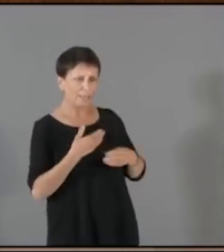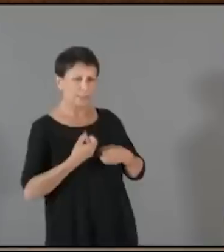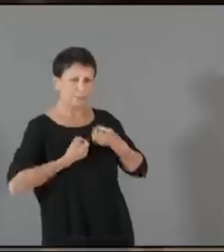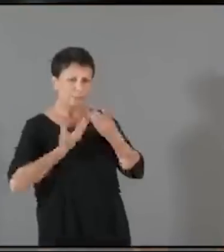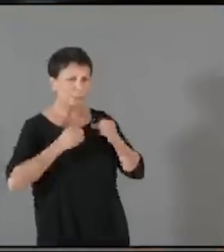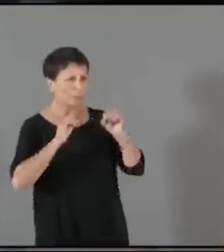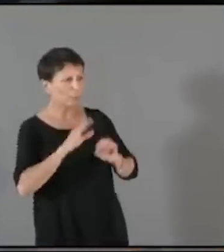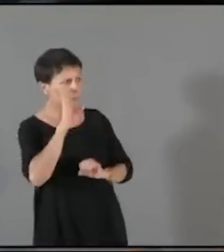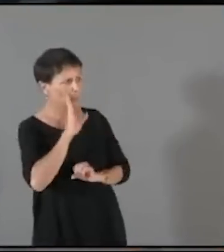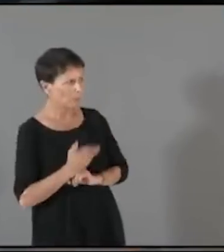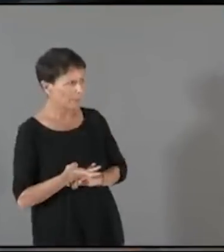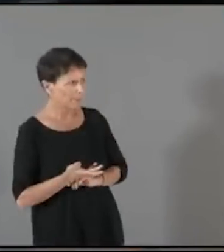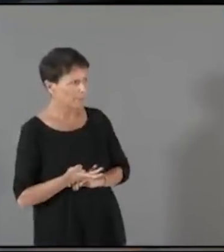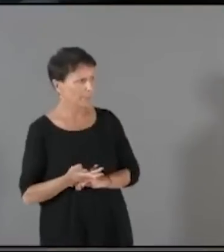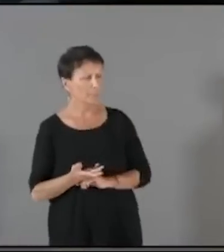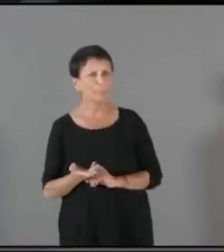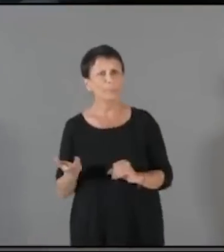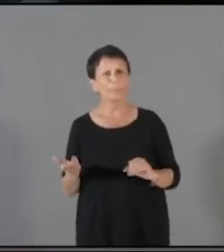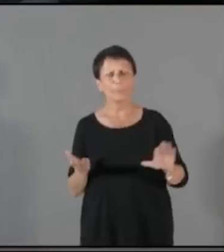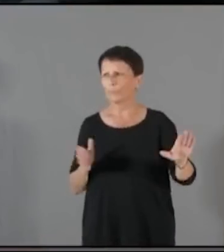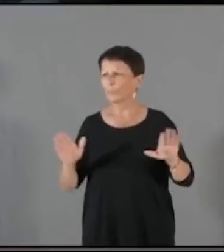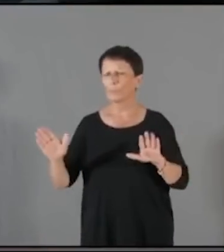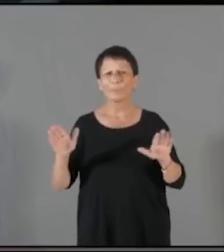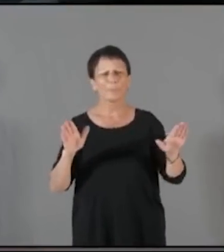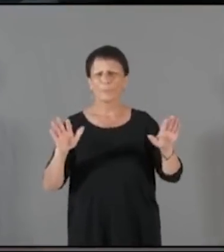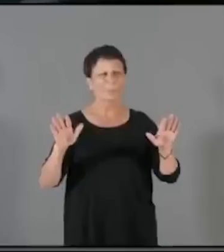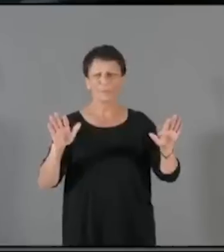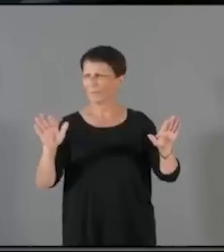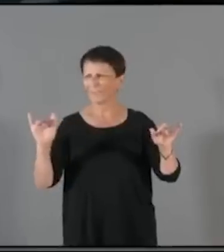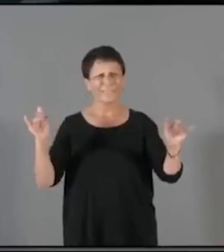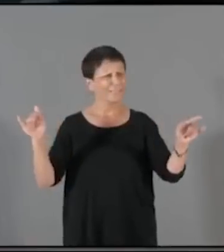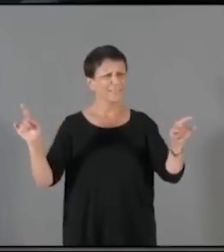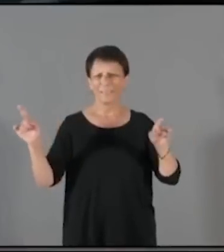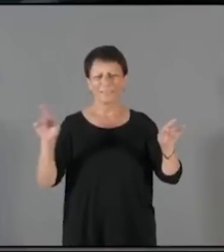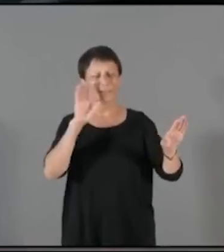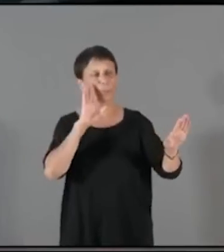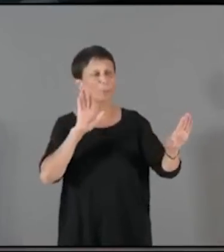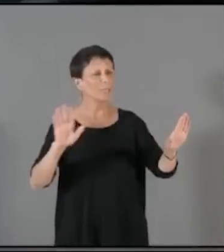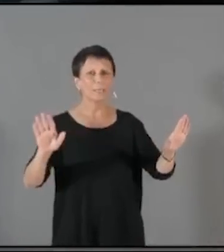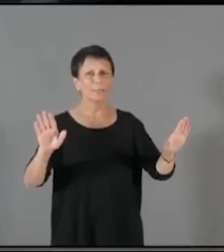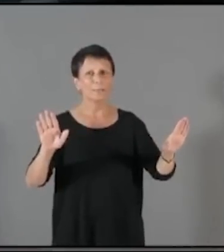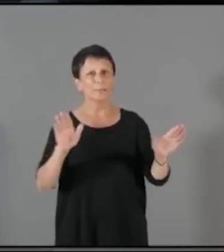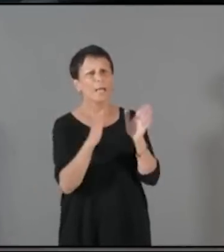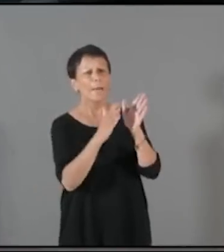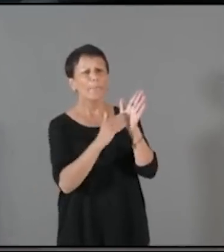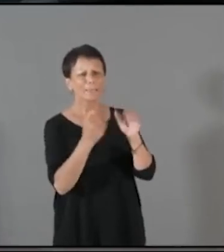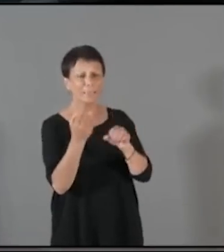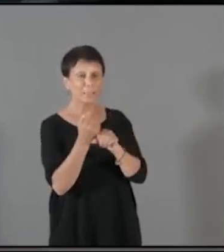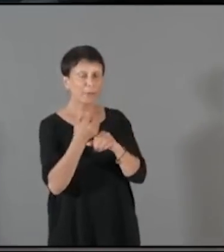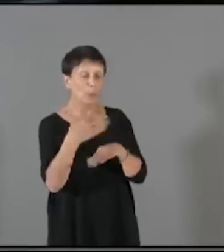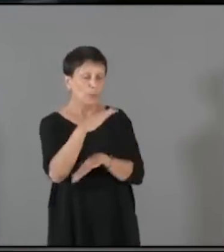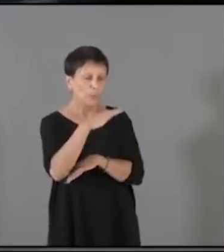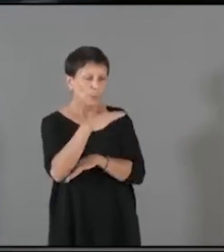Il a dit quoi? J'ai pas entendu. Donc ces Marseillais qui travaillent dur et à qui vous avez infligé une